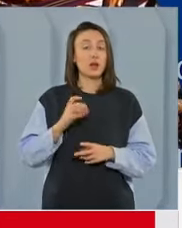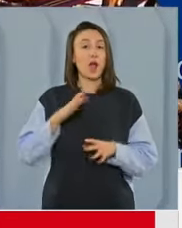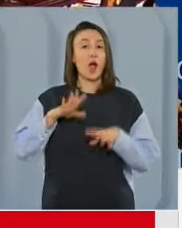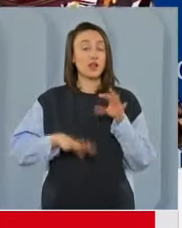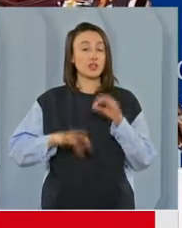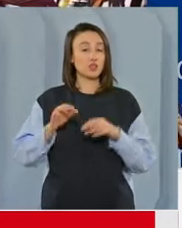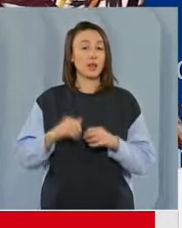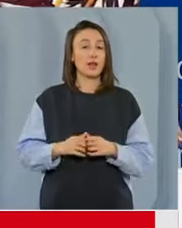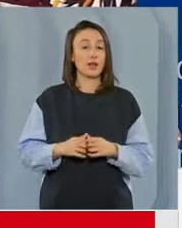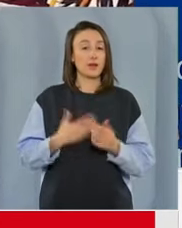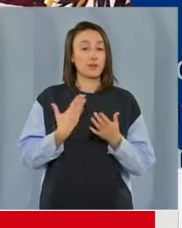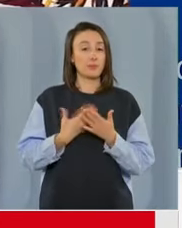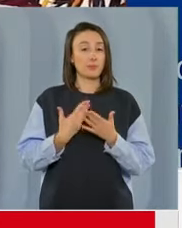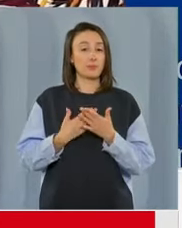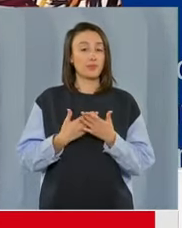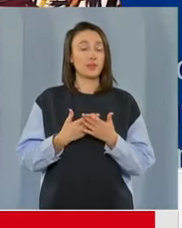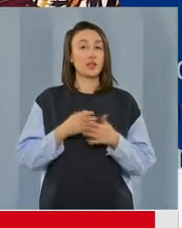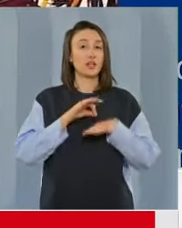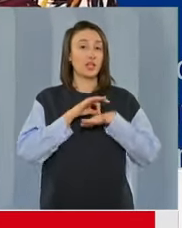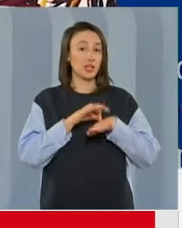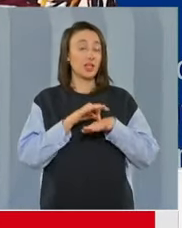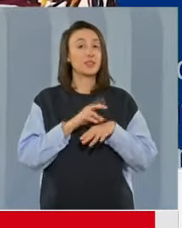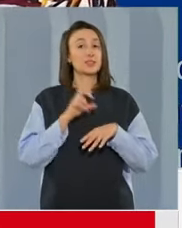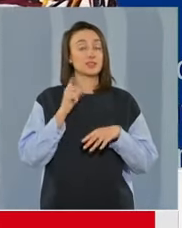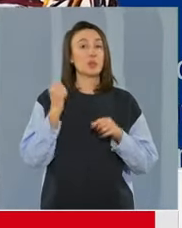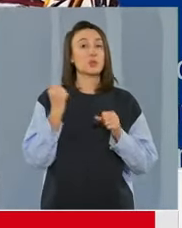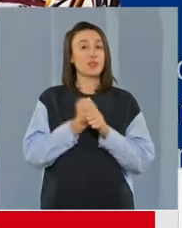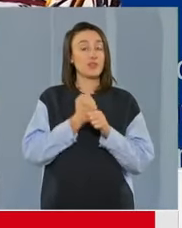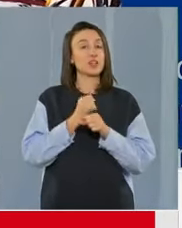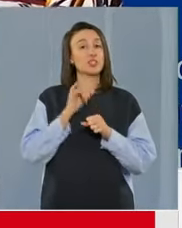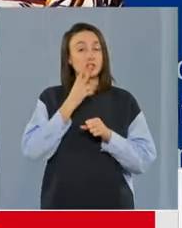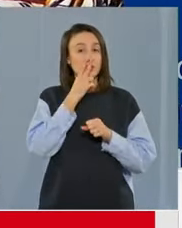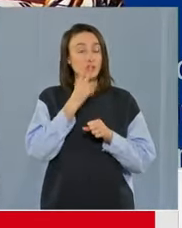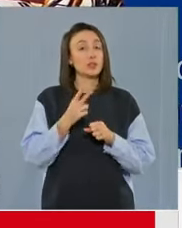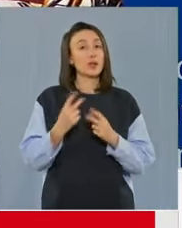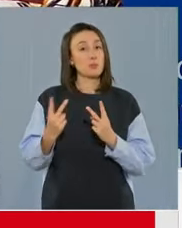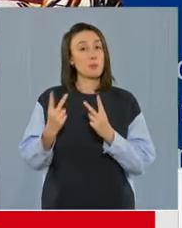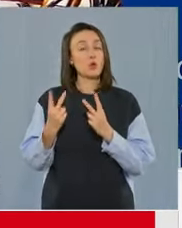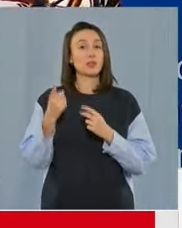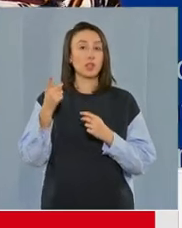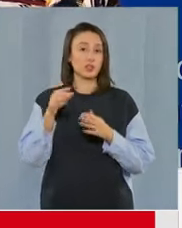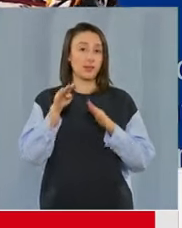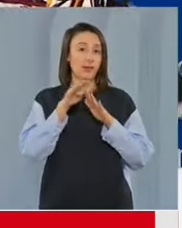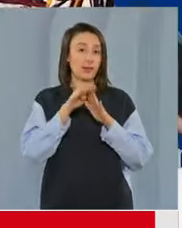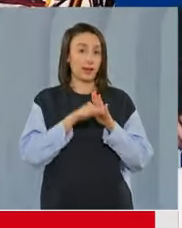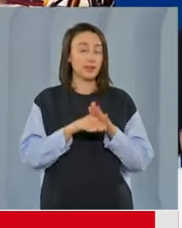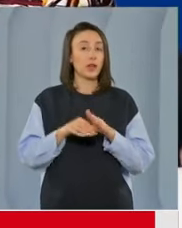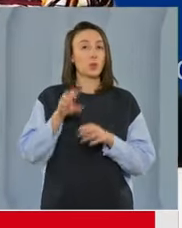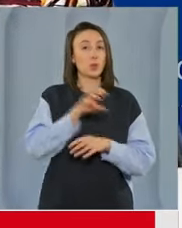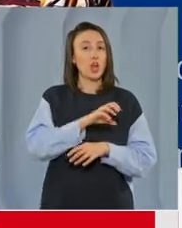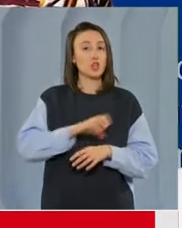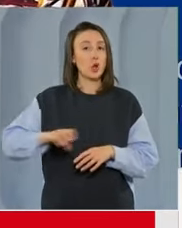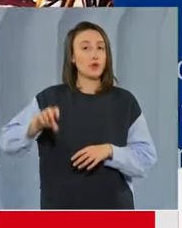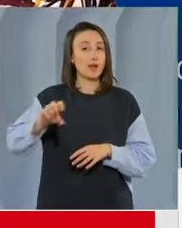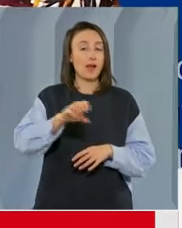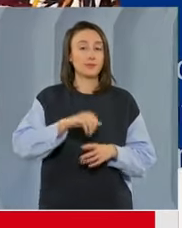alegerea pentru leadership trebuie să se facă și ținând cont de criteriul